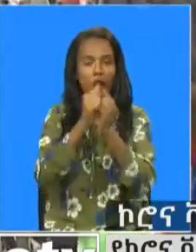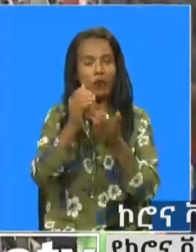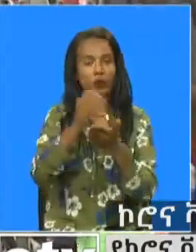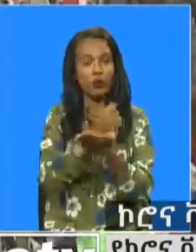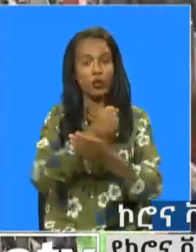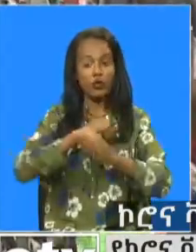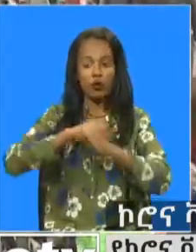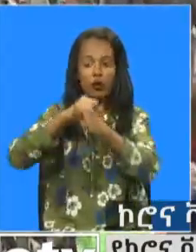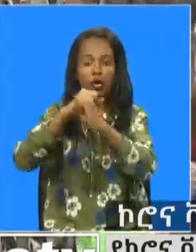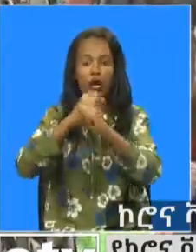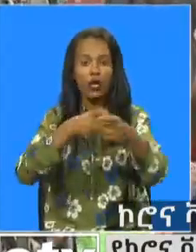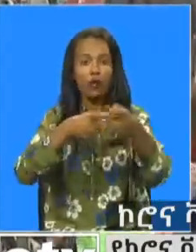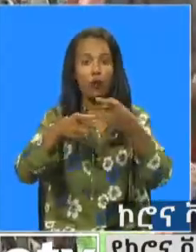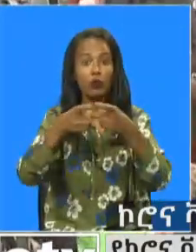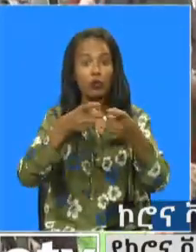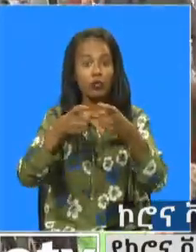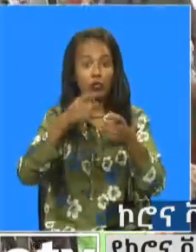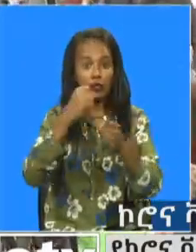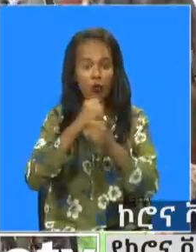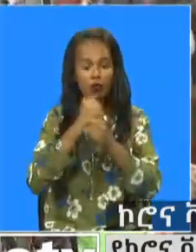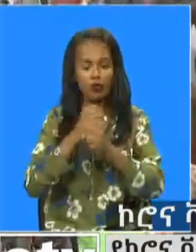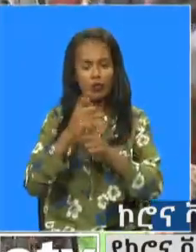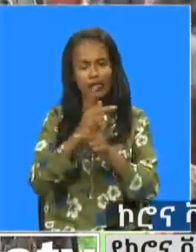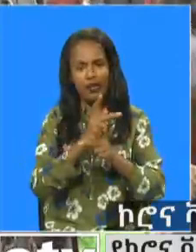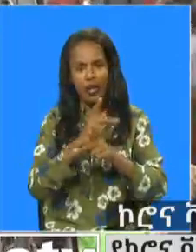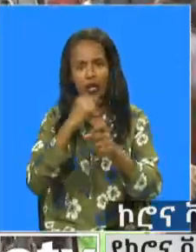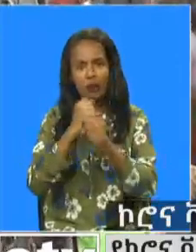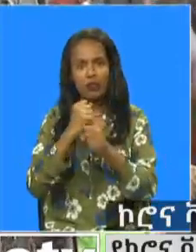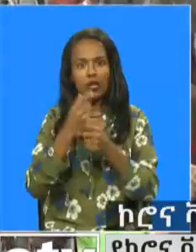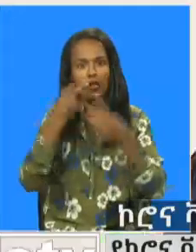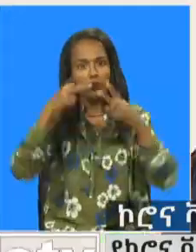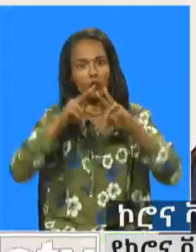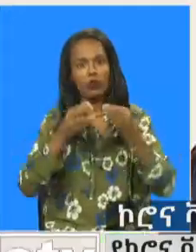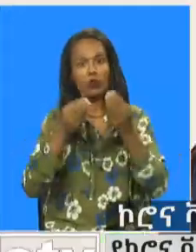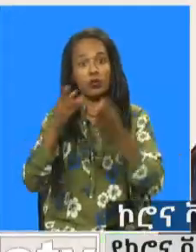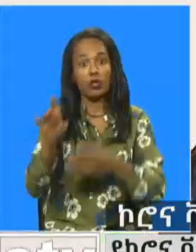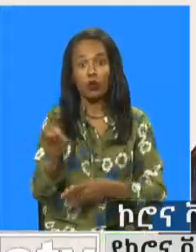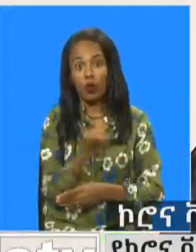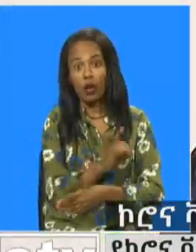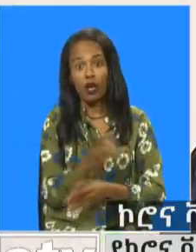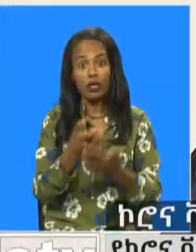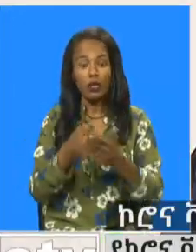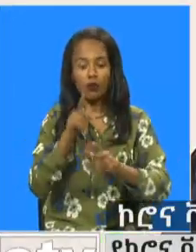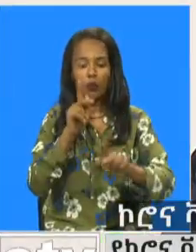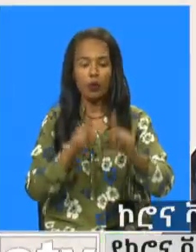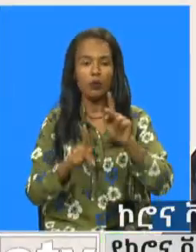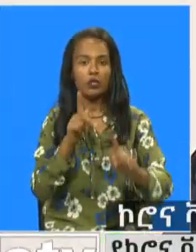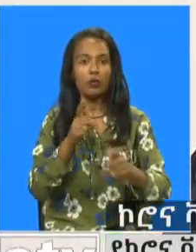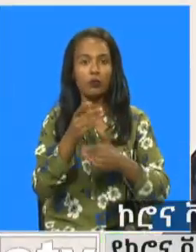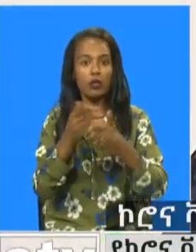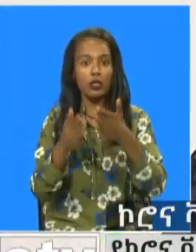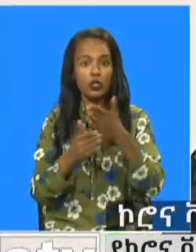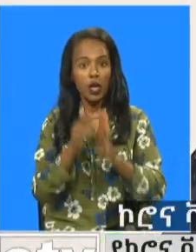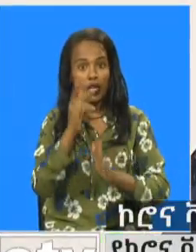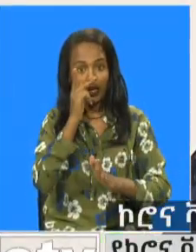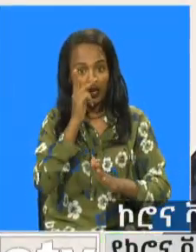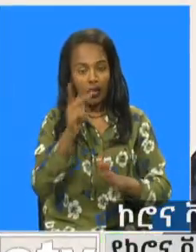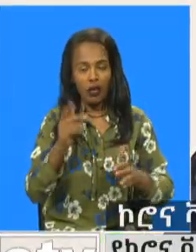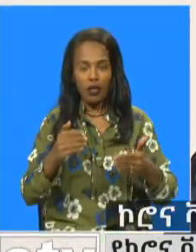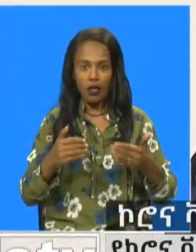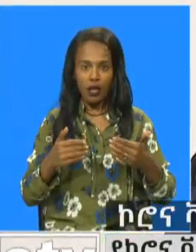የምንወስዳቸው የመከላከልና የመቆጣጠር ስራዎች በጥንቃቄ መስራትም ትኩረት የሚሰጠው ይሆናል። ይሄ በህብረተሰብ ደረጃ እየታየ